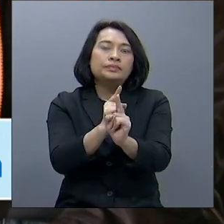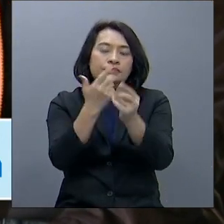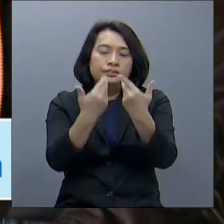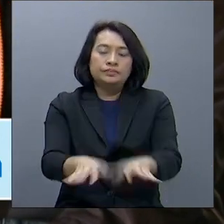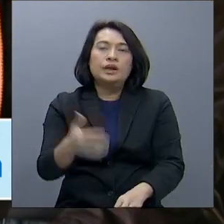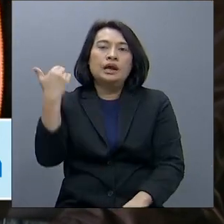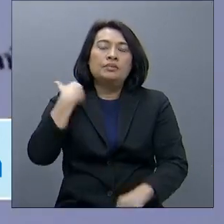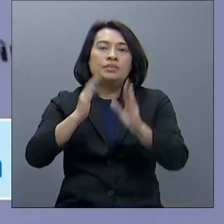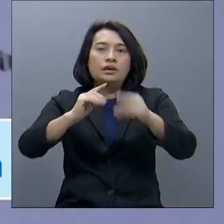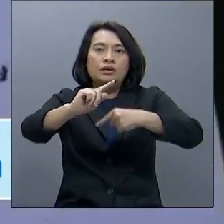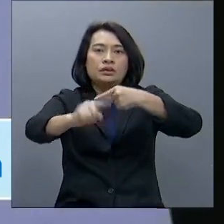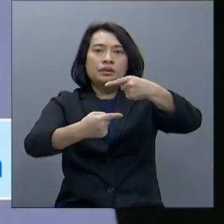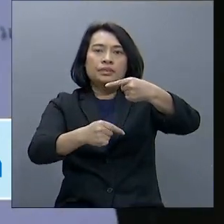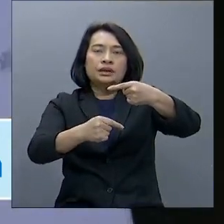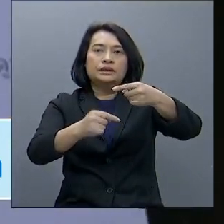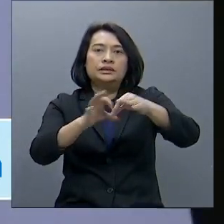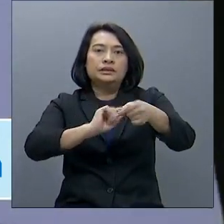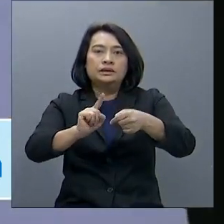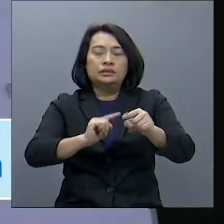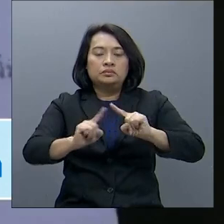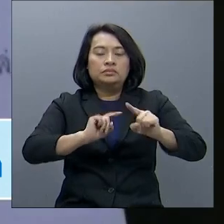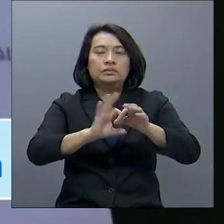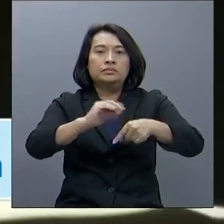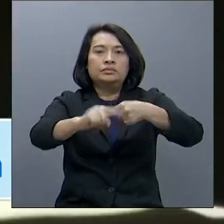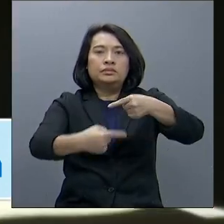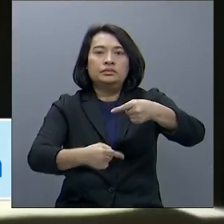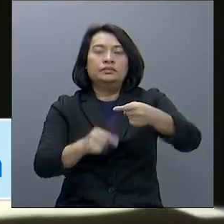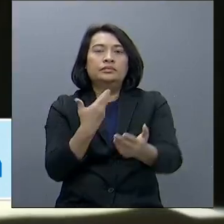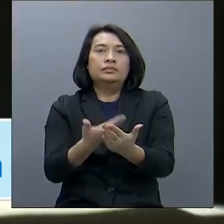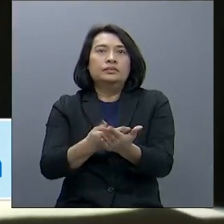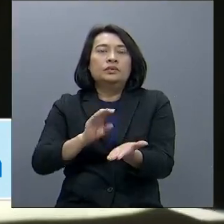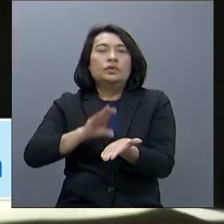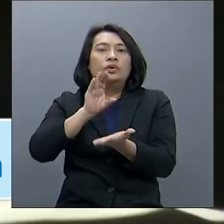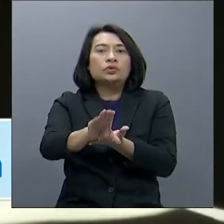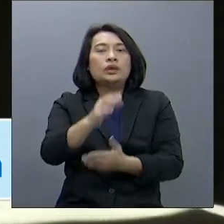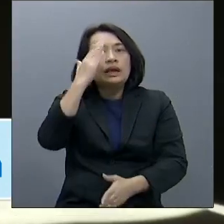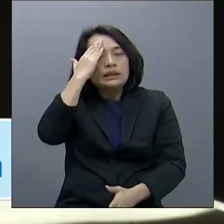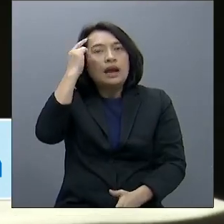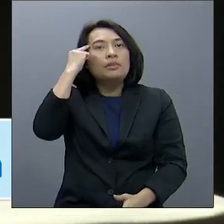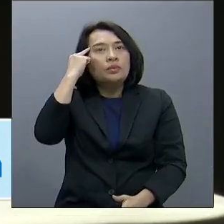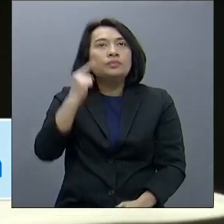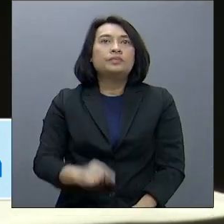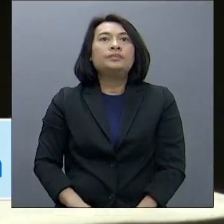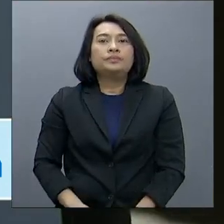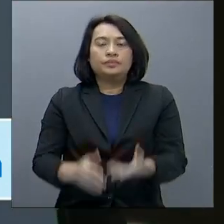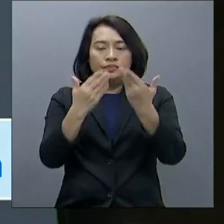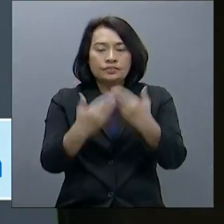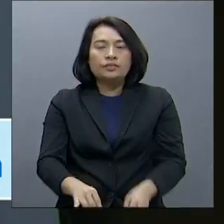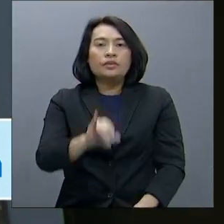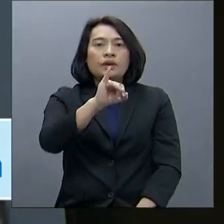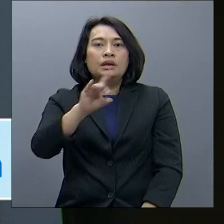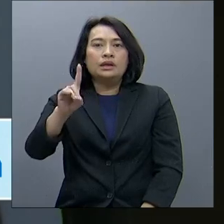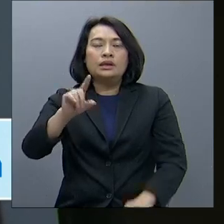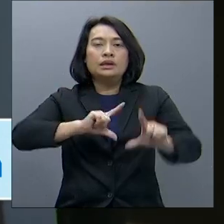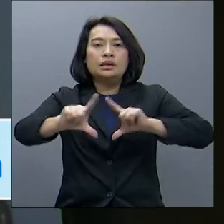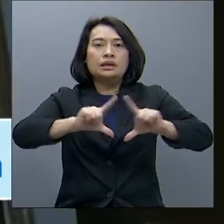มินทักเข้ามาในกล่องข้อความพร้อมกับเสนอขั้นตอนการลงทุนให้ได้รับทราบจากนั้นมีการส่ง ID Line เพื่อให้